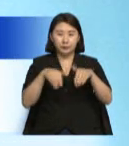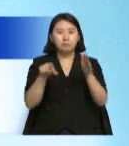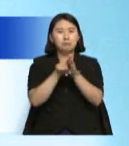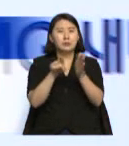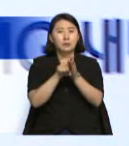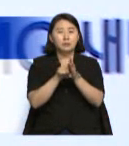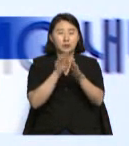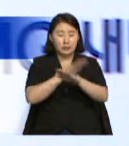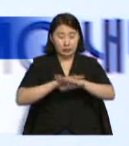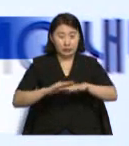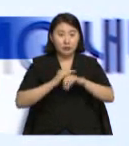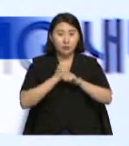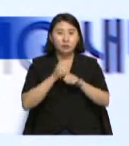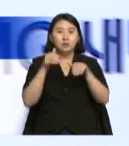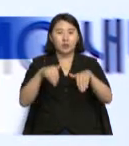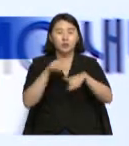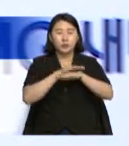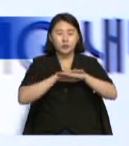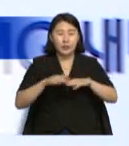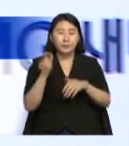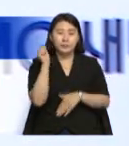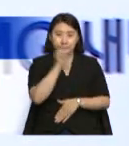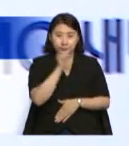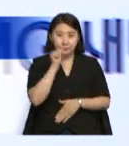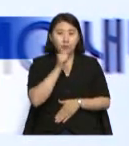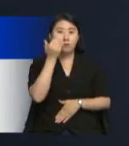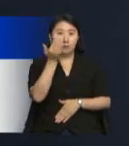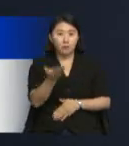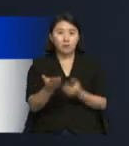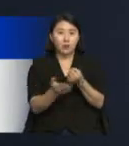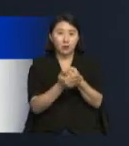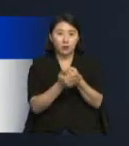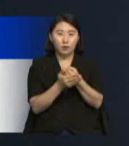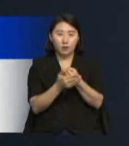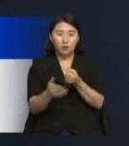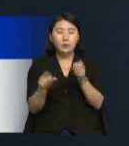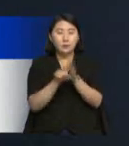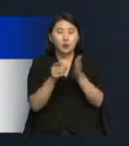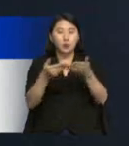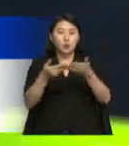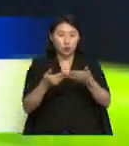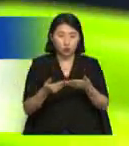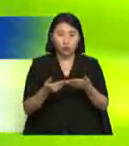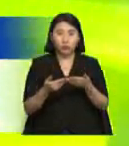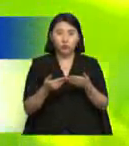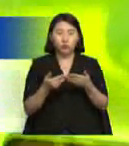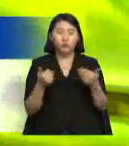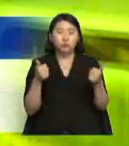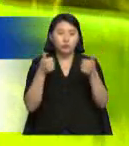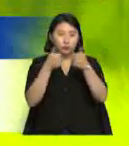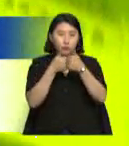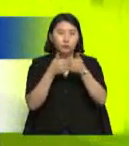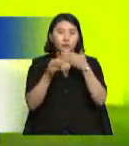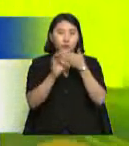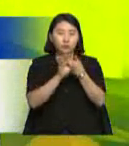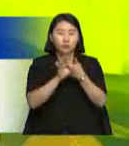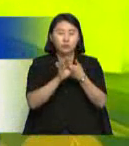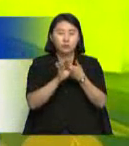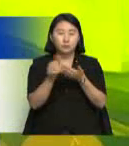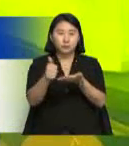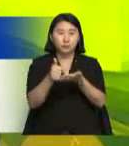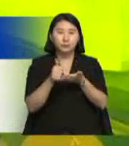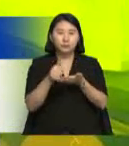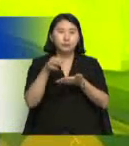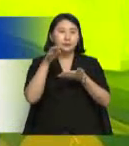갖지 마시고 그 직원들이 침착하게 안내를 해드릴 테니까 그좀 믿어주시면서 응대를 해주시면은 그